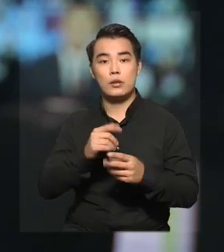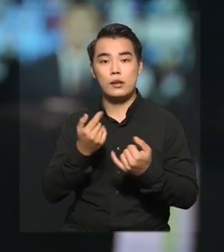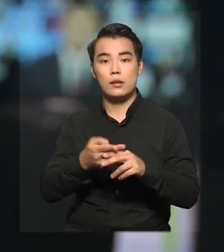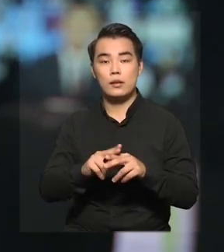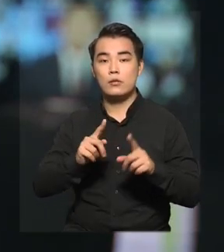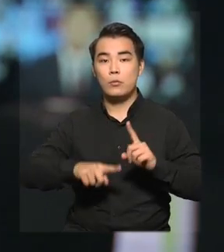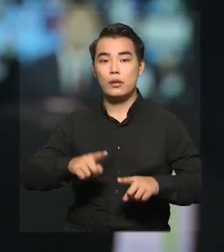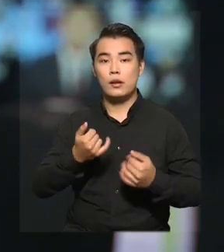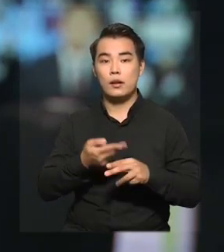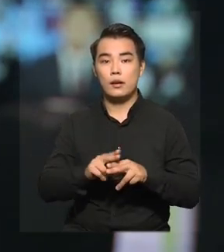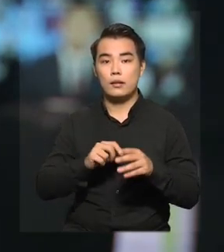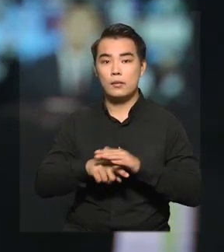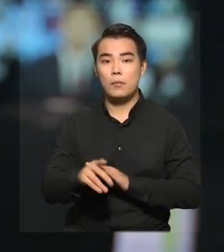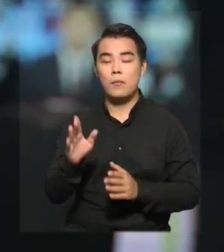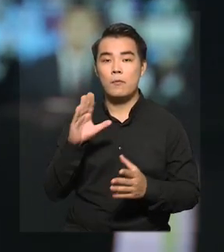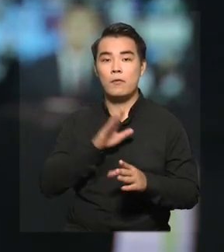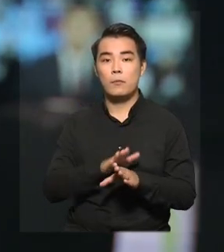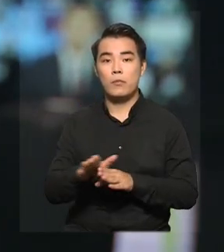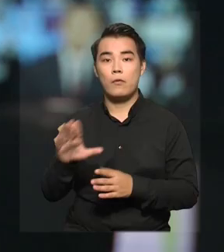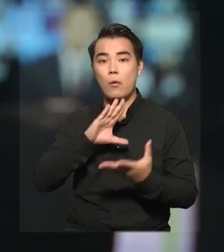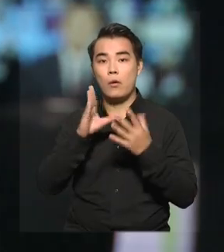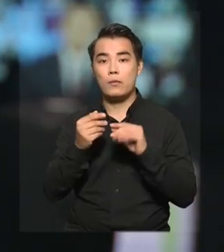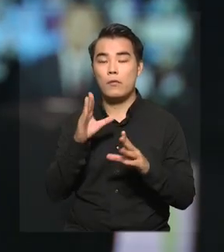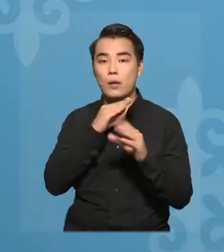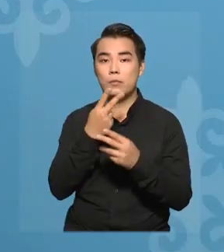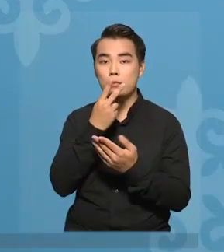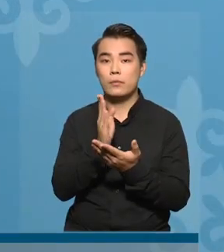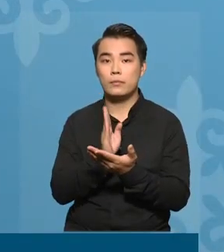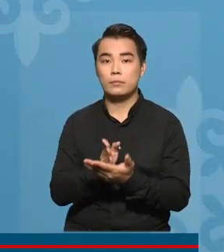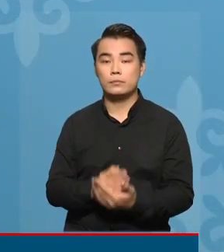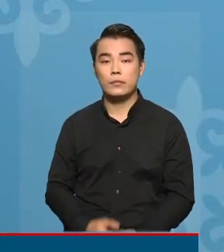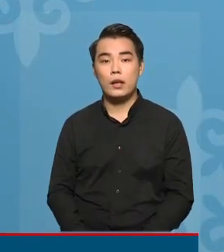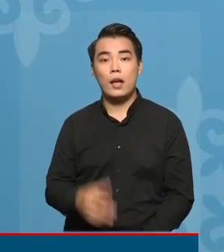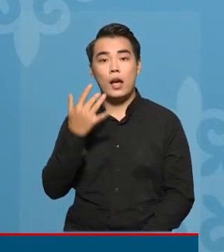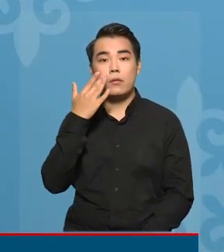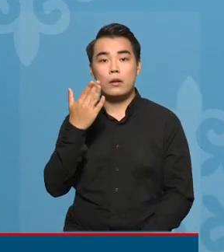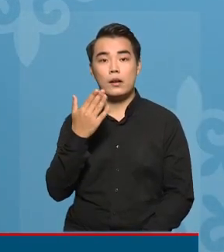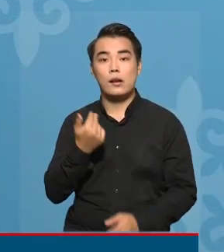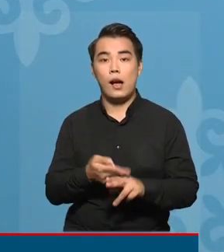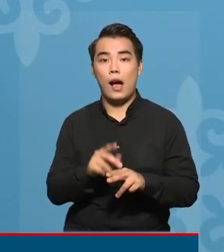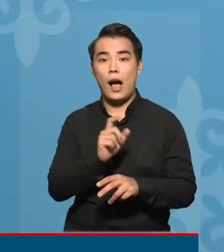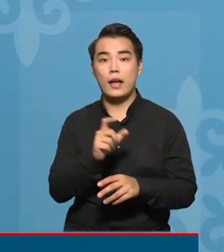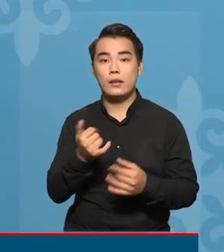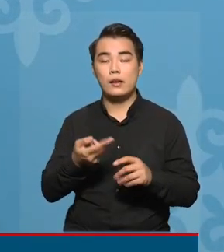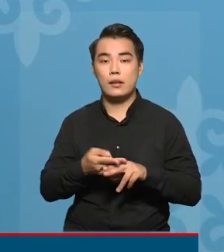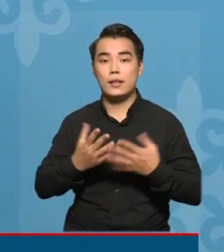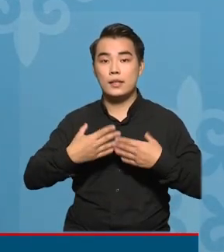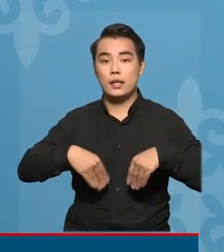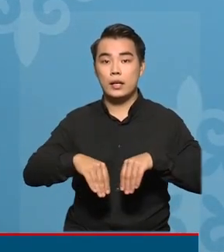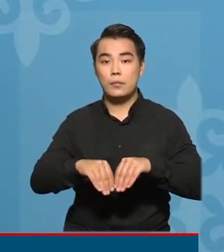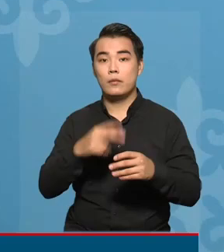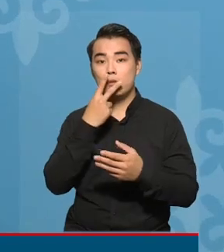отандастарымызды елге жеткізудің бар мүмкіндігі қаралып жатыр. Шетелдік азаматтардың отбасы мүшелерінің шығуына